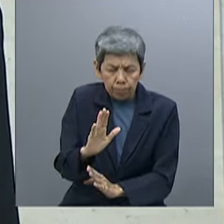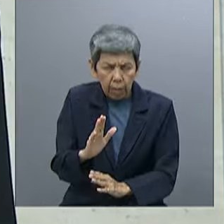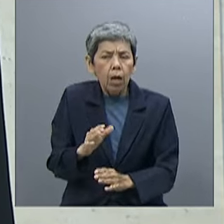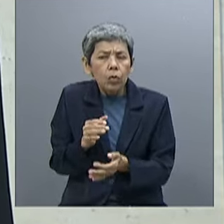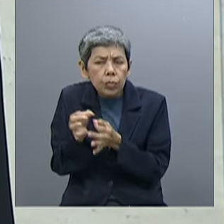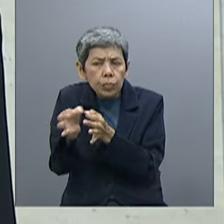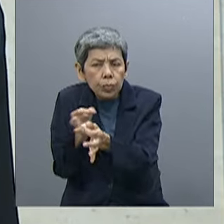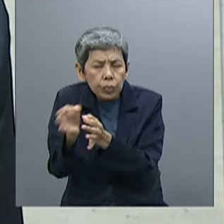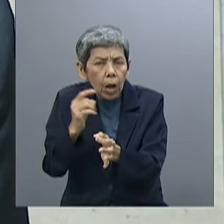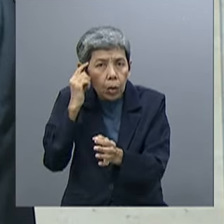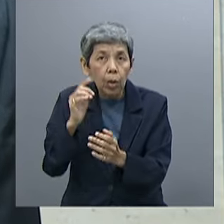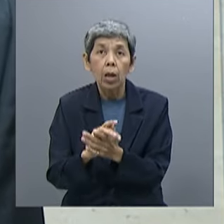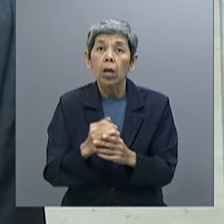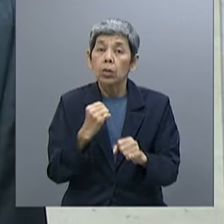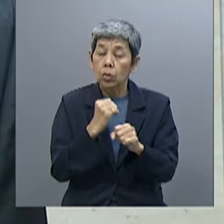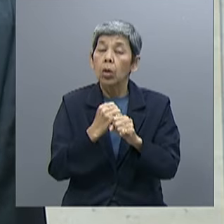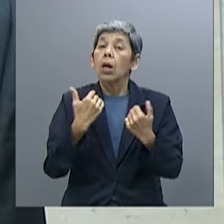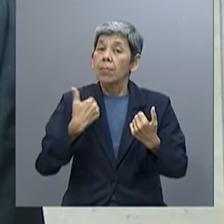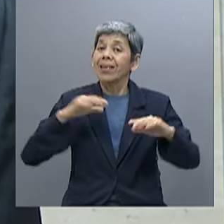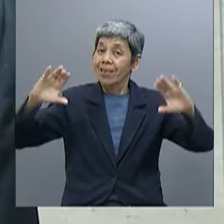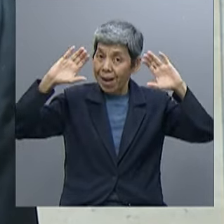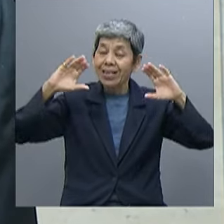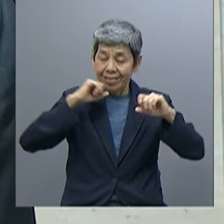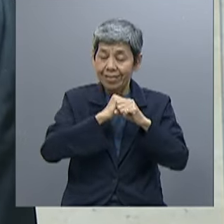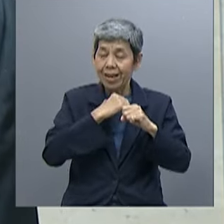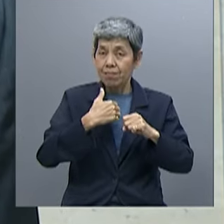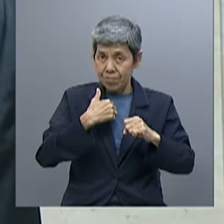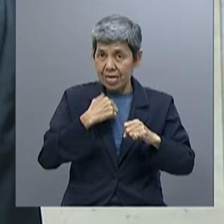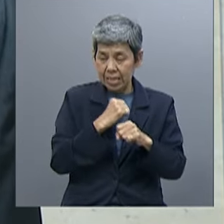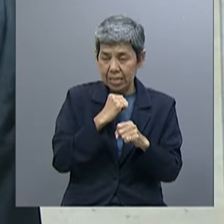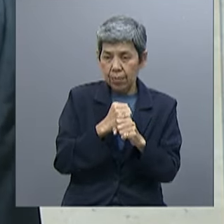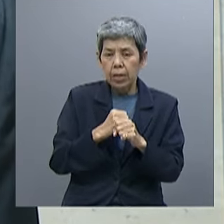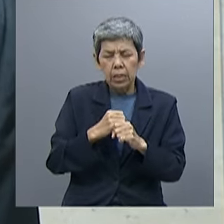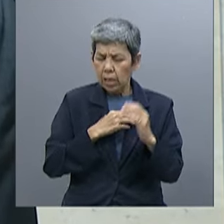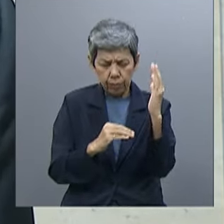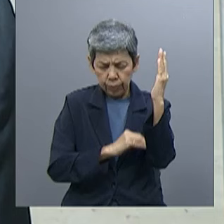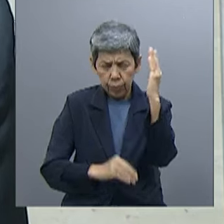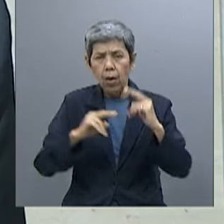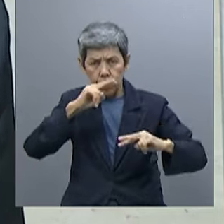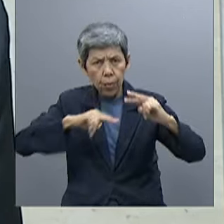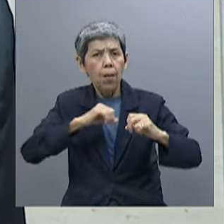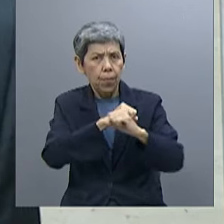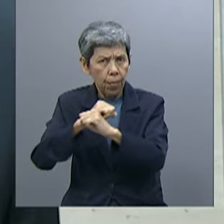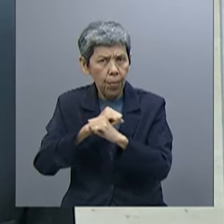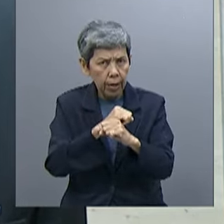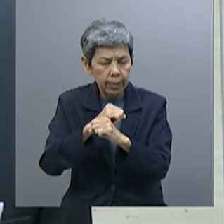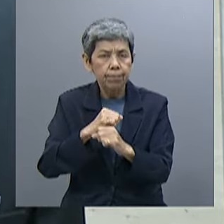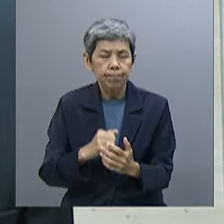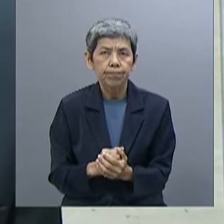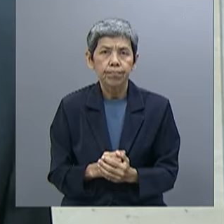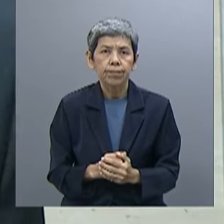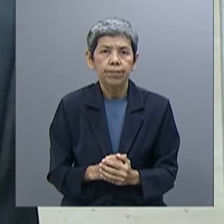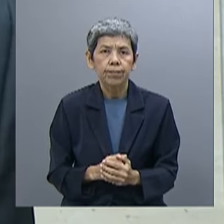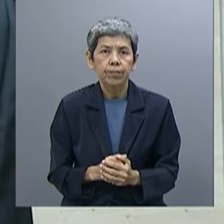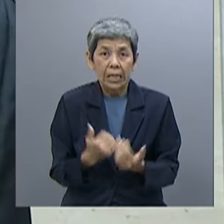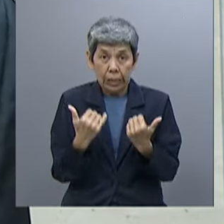หลักๆในส่วนของหน่วยความมันคงก็คือการควบคุมที่ไม่ให้เกิดเหตุในห้องดังกล่าวนะครับครับก็ เบื้องต้น